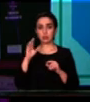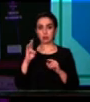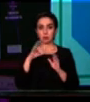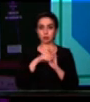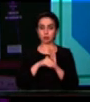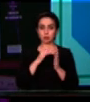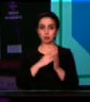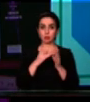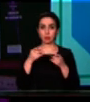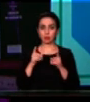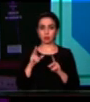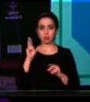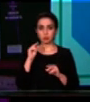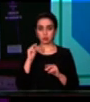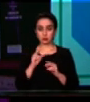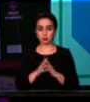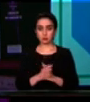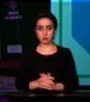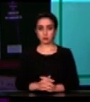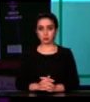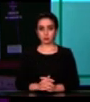натуральным числам.